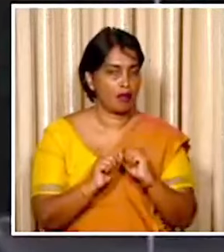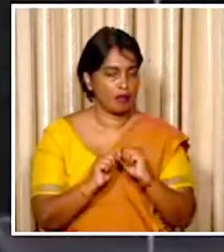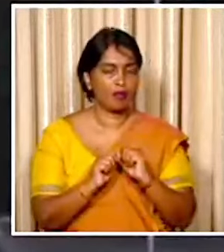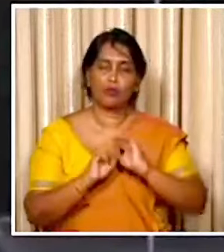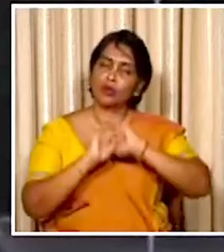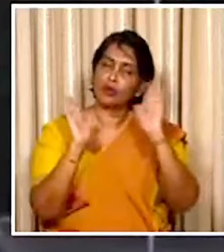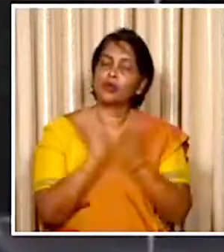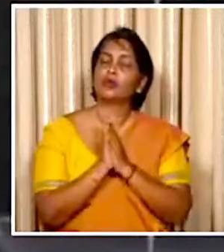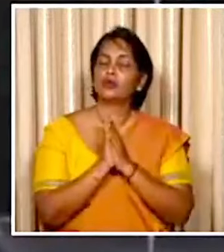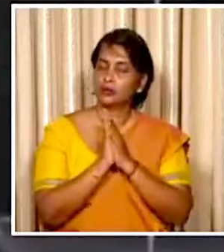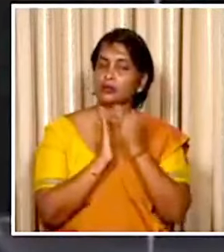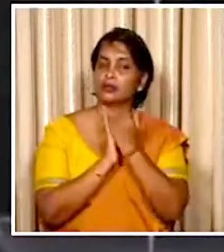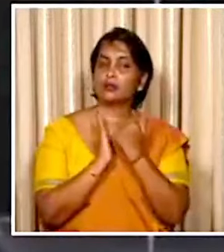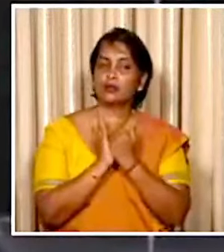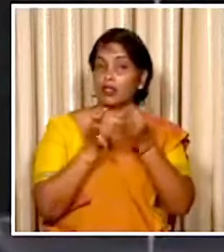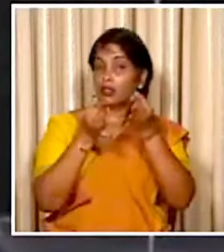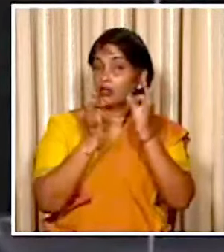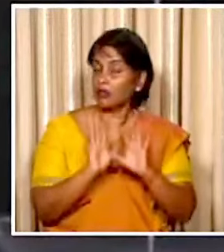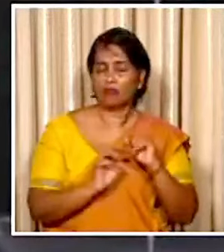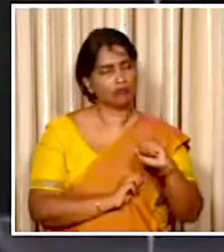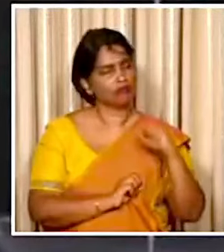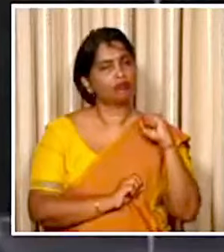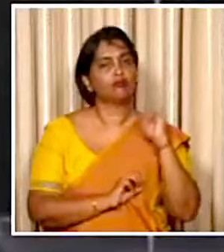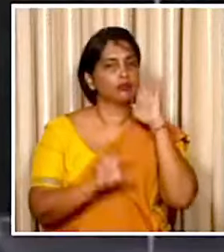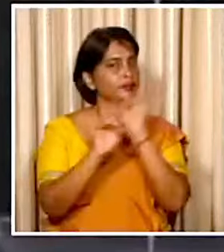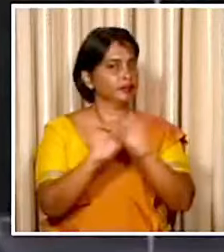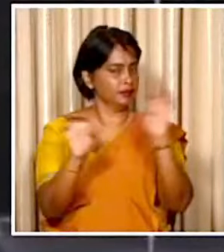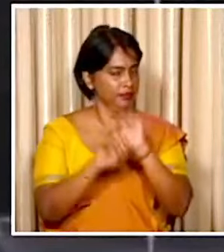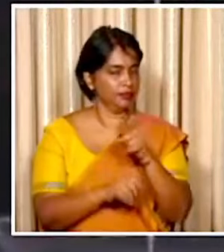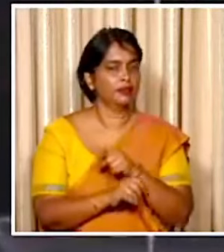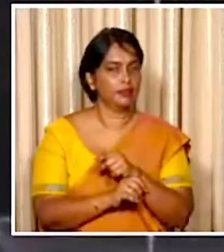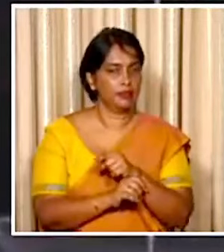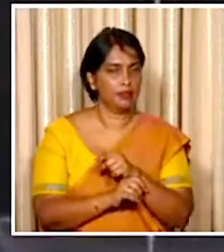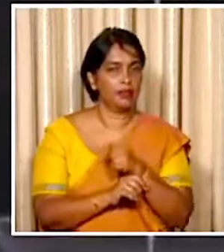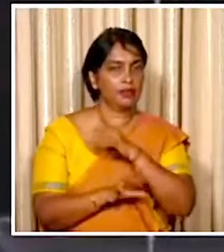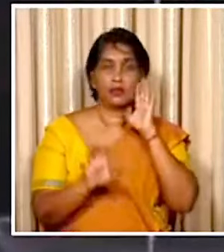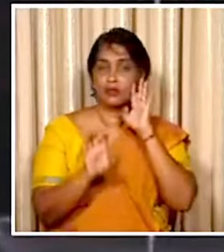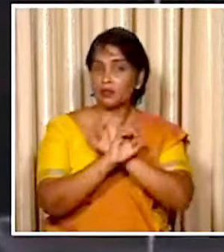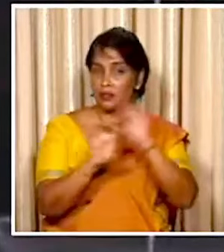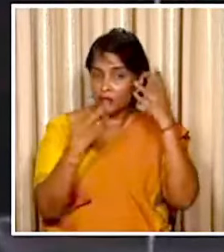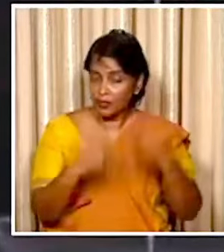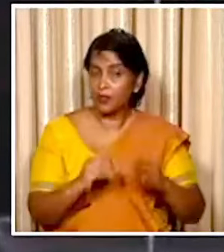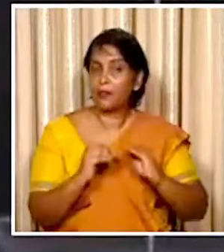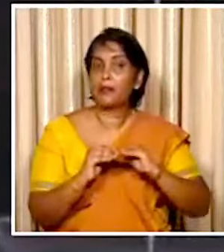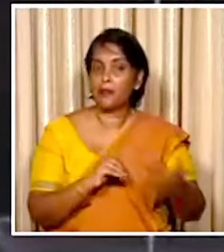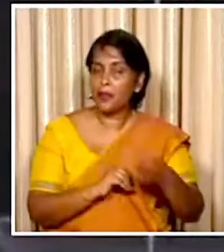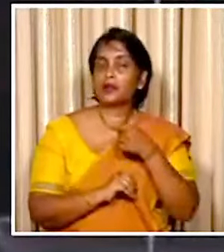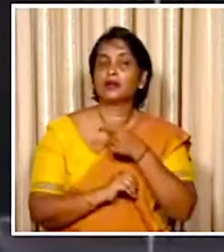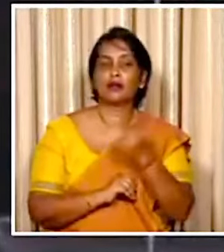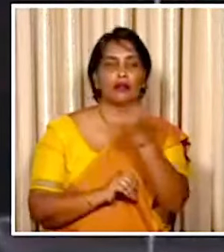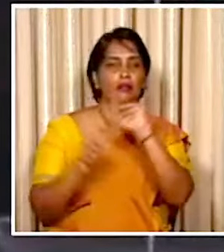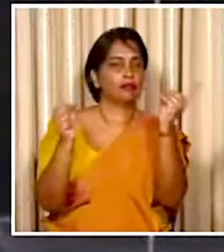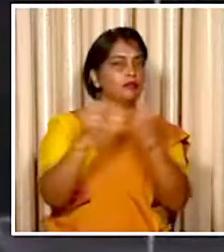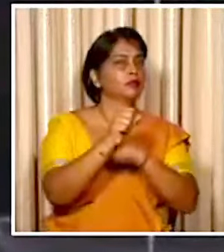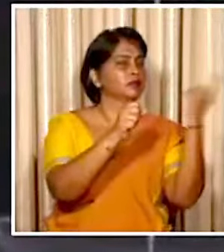මේ කරුණු ඔවුන් ඊටාම නිර්භීතව සහ ඉදිරිතරව අනාවරණය කළා මේ අනාවරණය කිරීමෙන් පසුව තමයි මේ දෙපළව